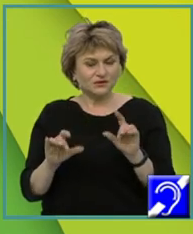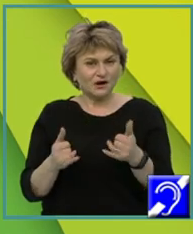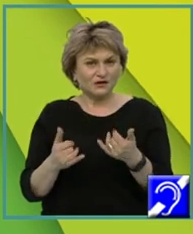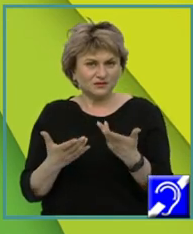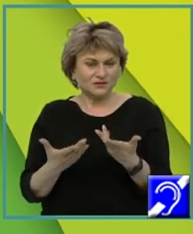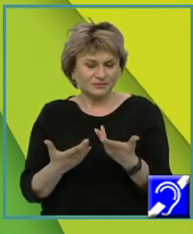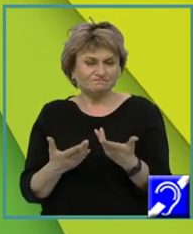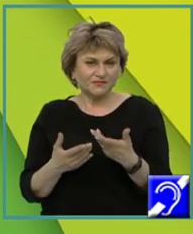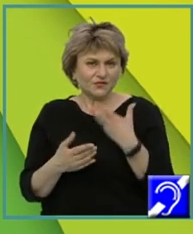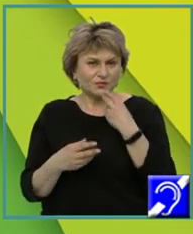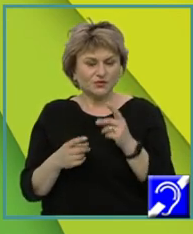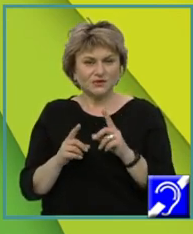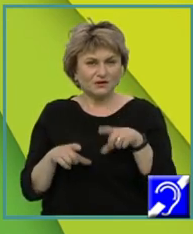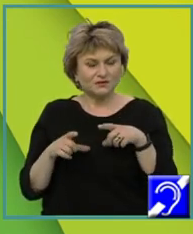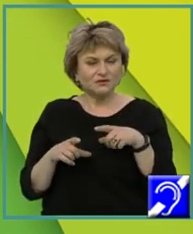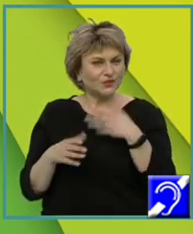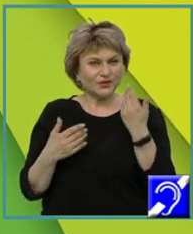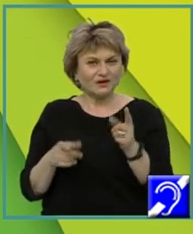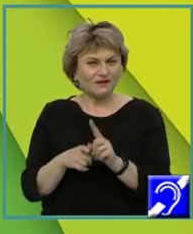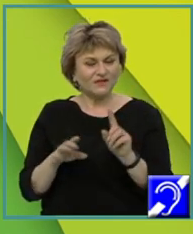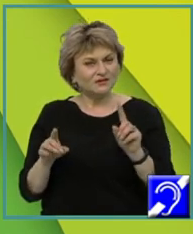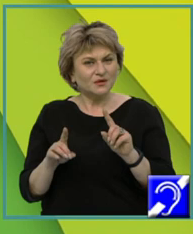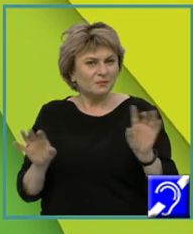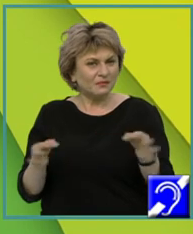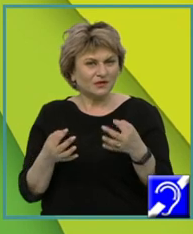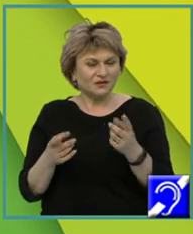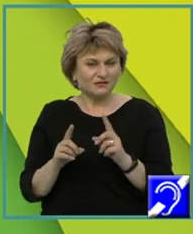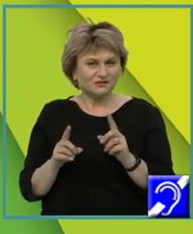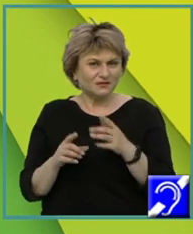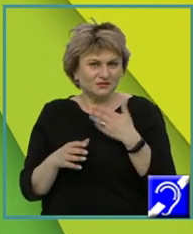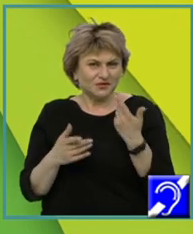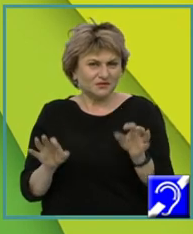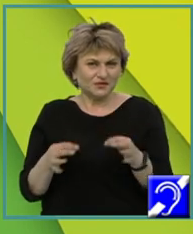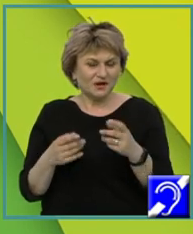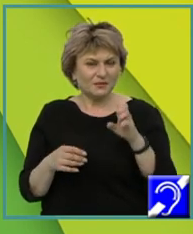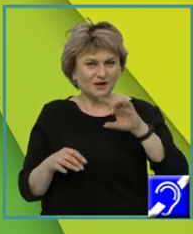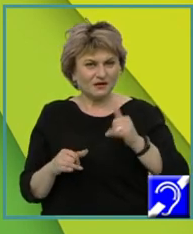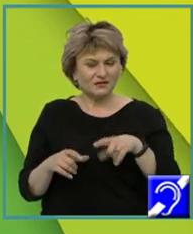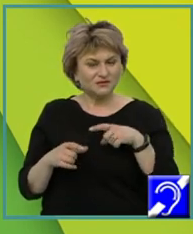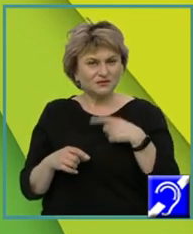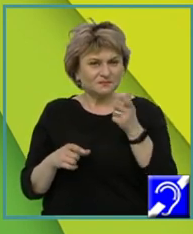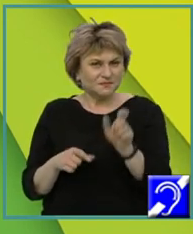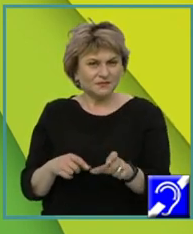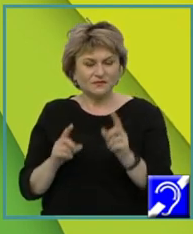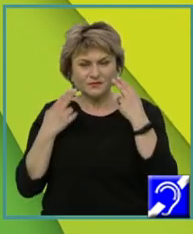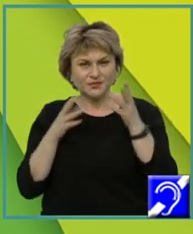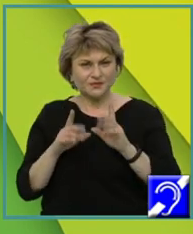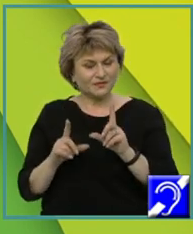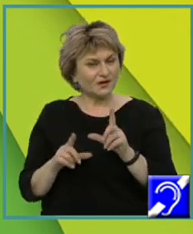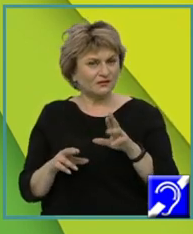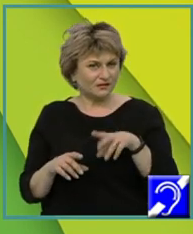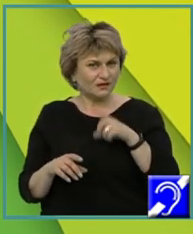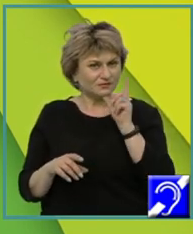atât de demodat Nu cred că avea mai mult de 35 40 uite cum îl vede Emilia unt pe care îl cunoști Dar era simpatic